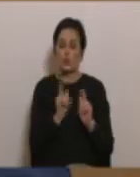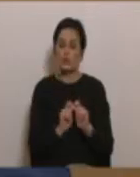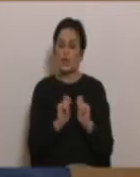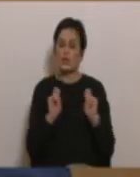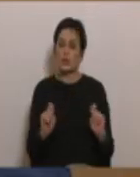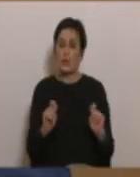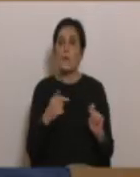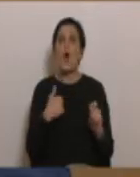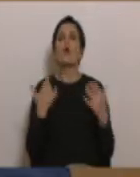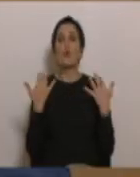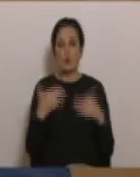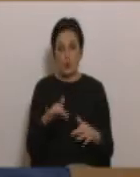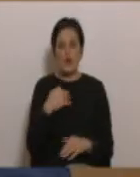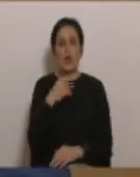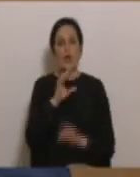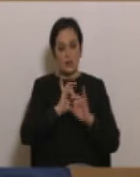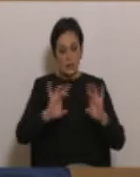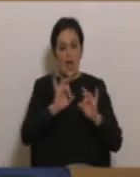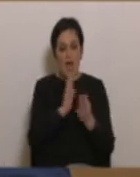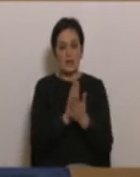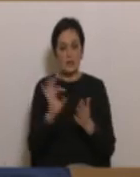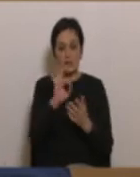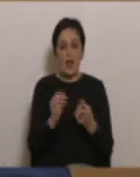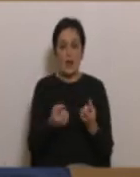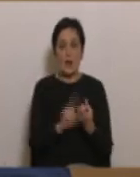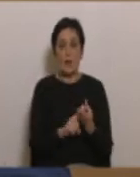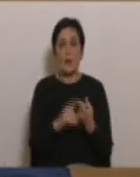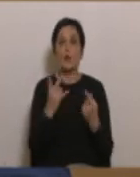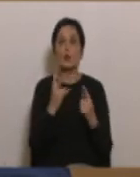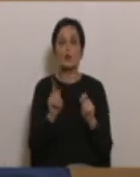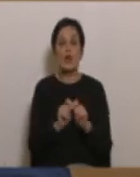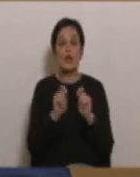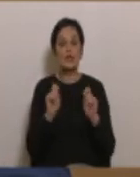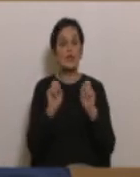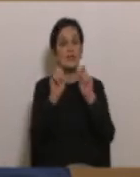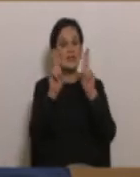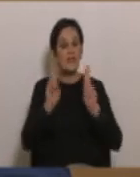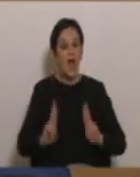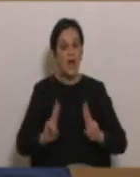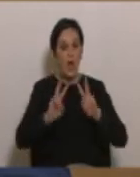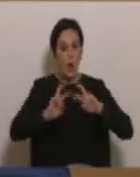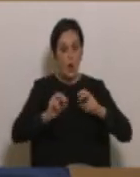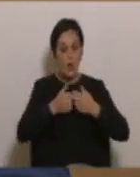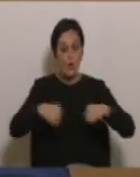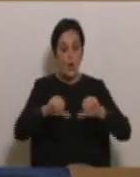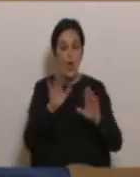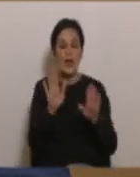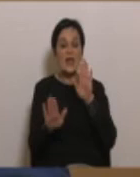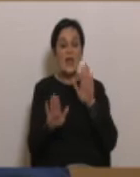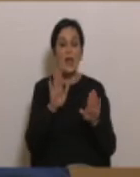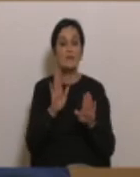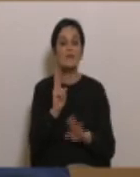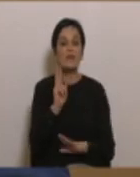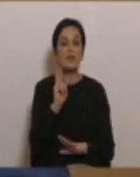უკვე მე მაქვს ნათქვამი ამის თაობაზე, რომ უნდა შეიქმნას საგანგებო კომისია, რომელსაც ხელმძღვანელობს პირადად